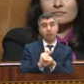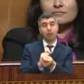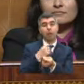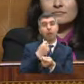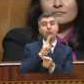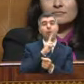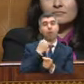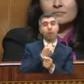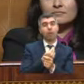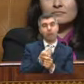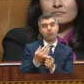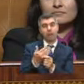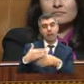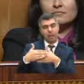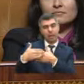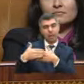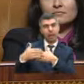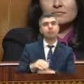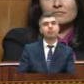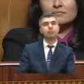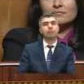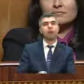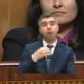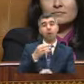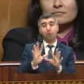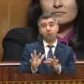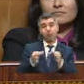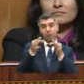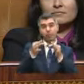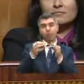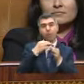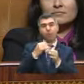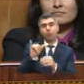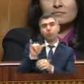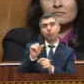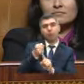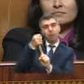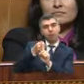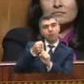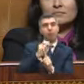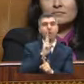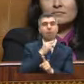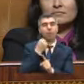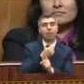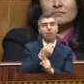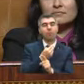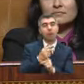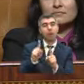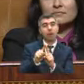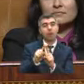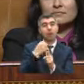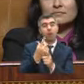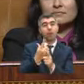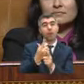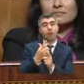بلادنا أخيرا يطرح إشكالية أولويات العمل الحكومي لما تبقى من